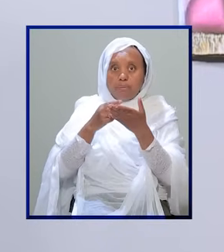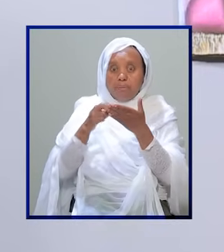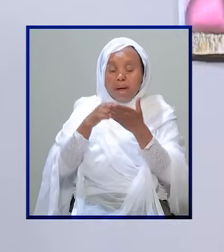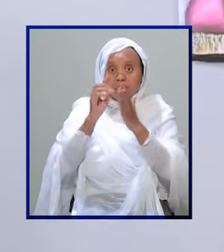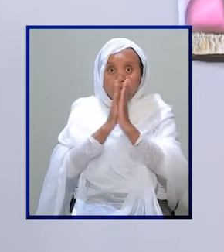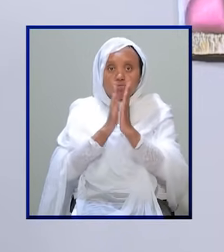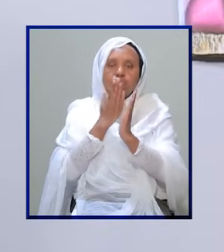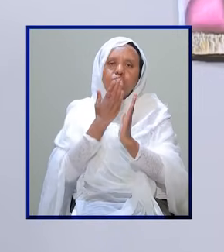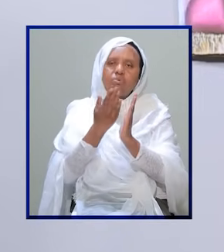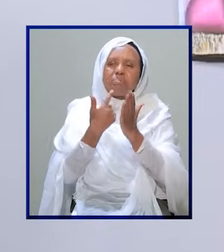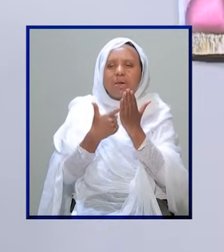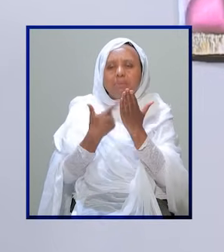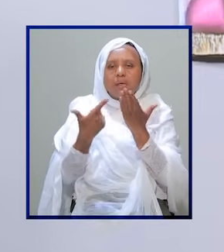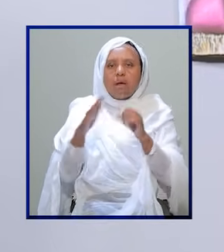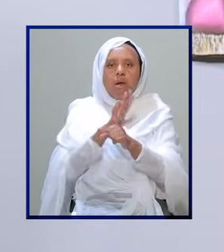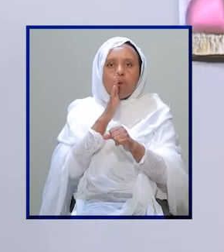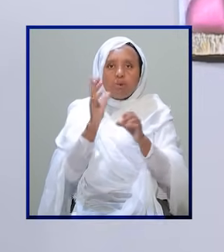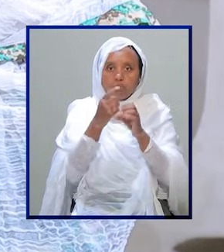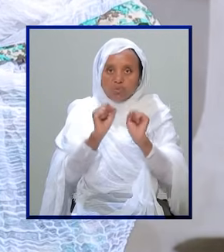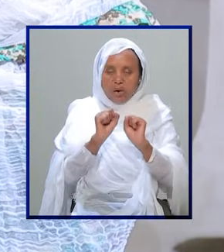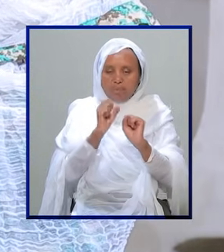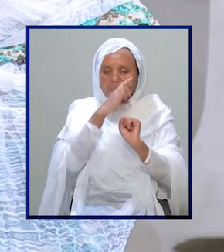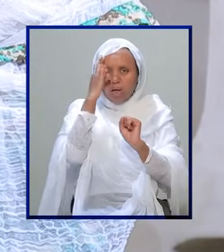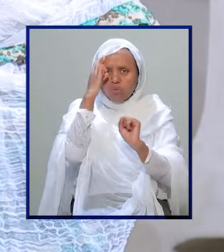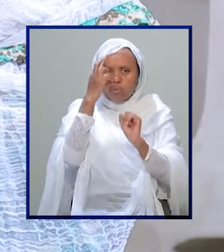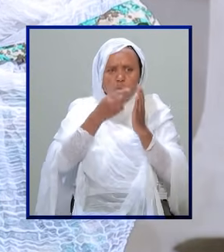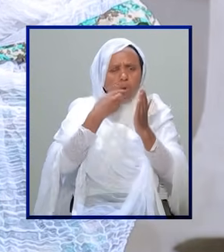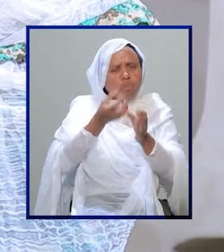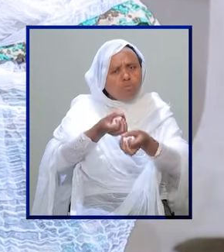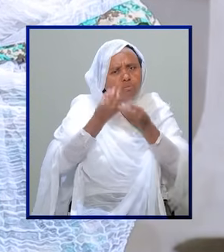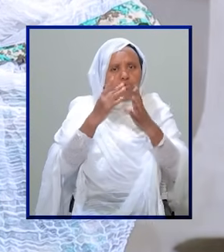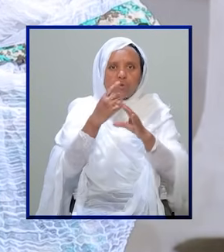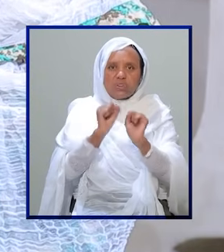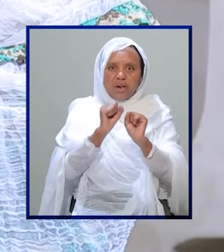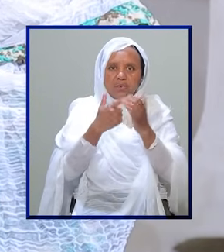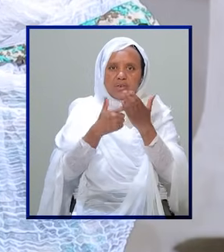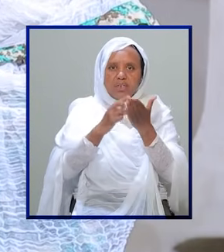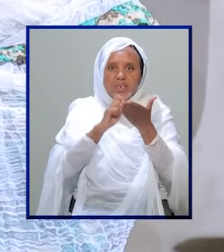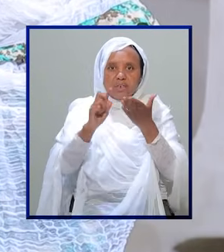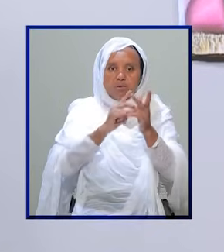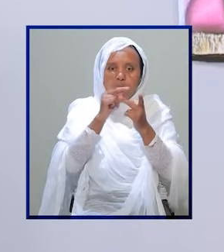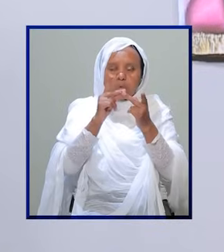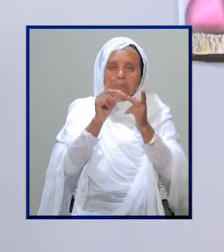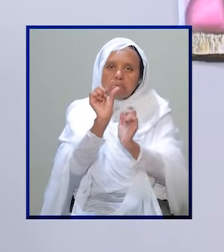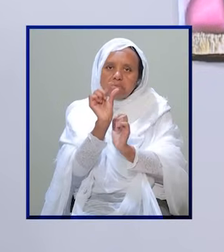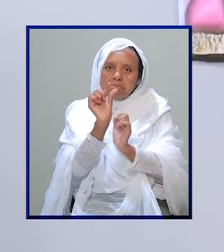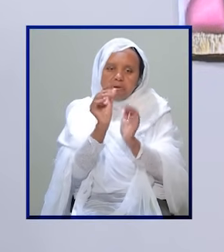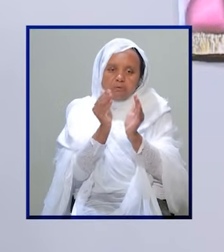ብዙ ጊዜ ግን ይሄ ላይሟላ ይችላል፣ ምክንያቱም ቆራቢው ብዙ ይሆናል። ስለዚህ ቅድስት ቦታዋ ደግሞ ትንሽ